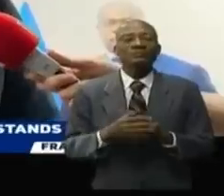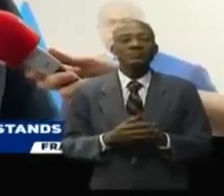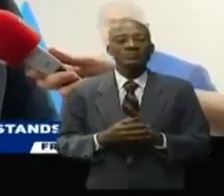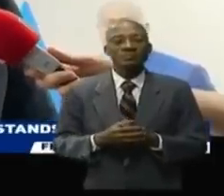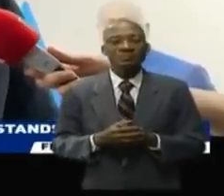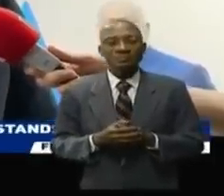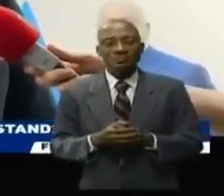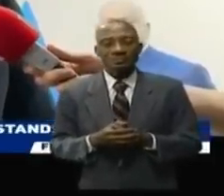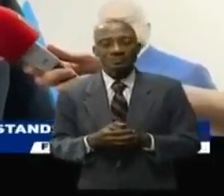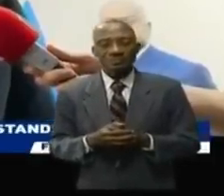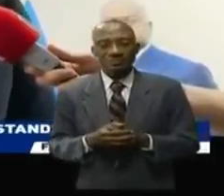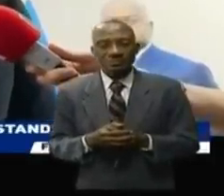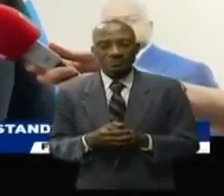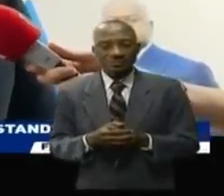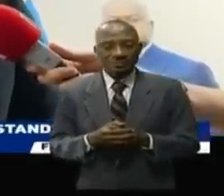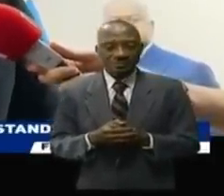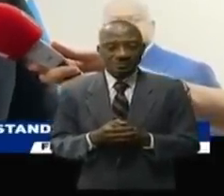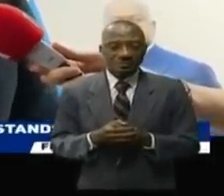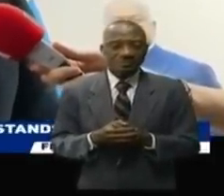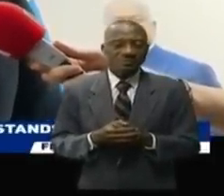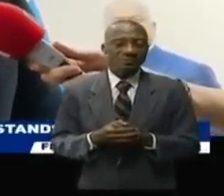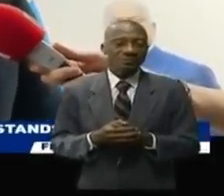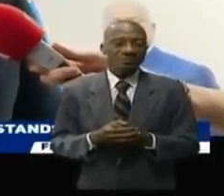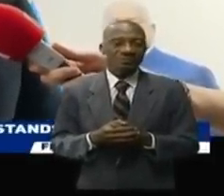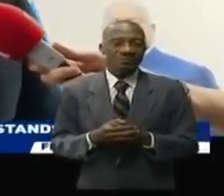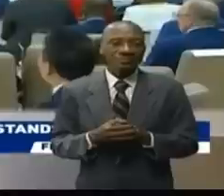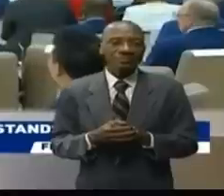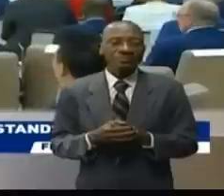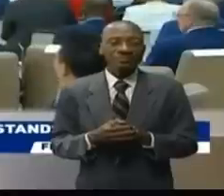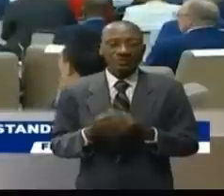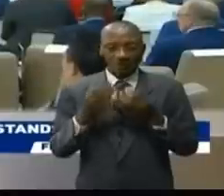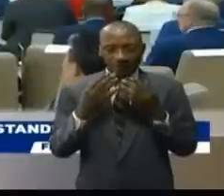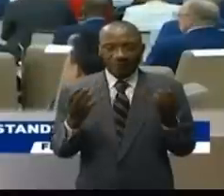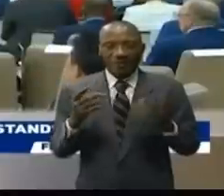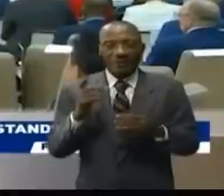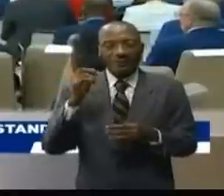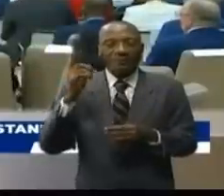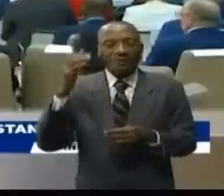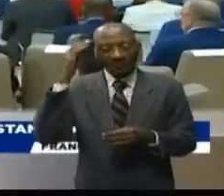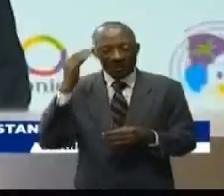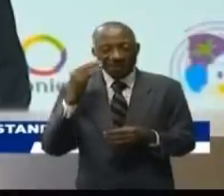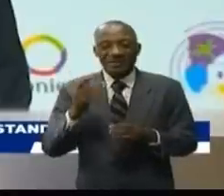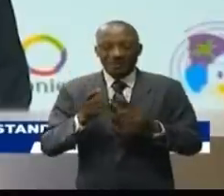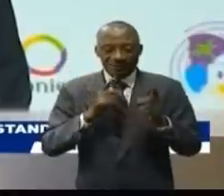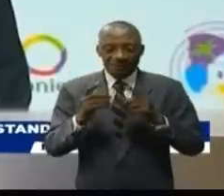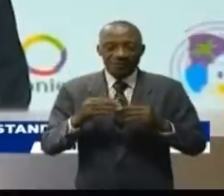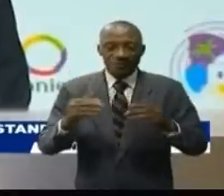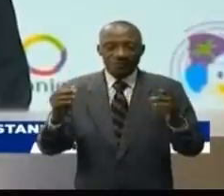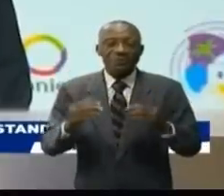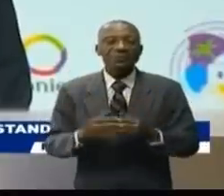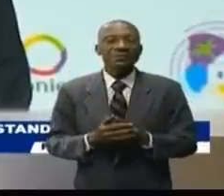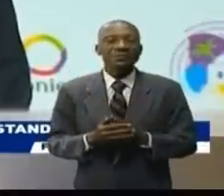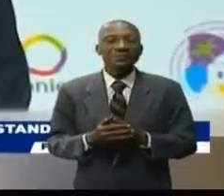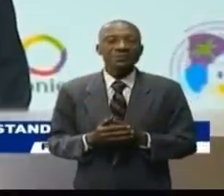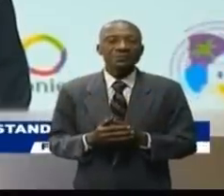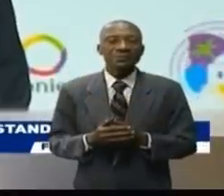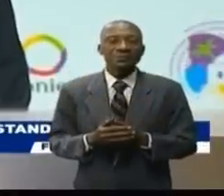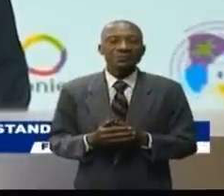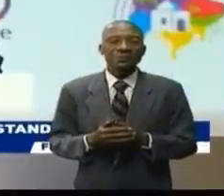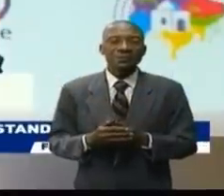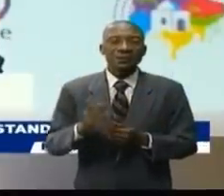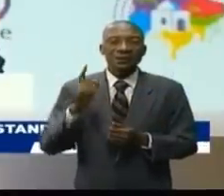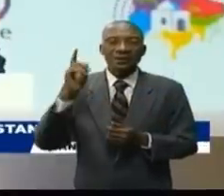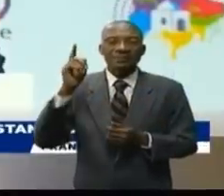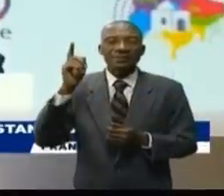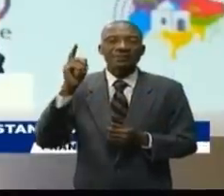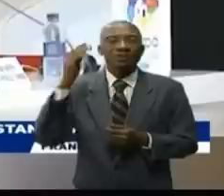côté de l'Angola, par le président Lorenzo lui-même qui suit ces questions-là. Jean-Michel Samalou Kondé Kienge s'est réjoui du fait